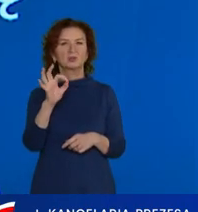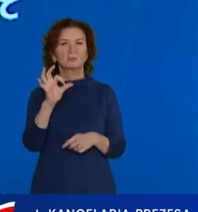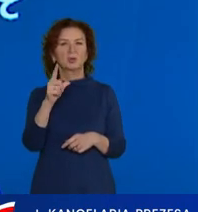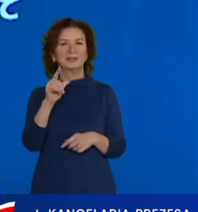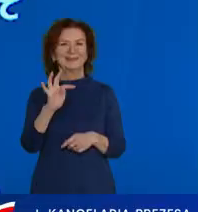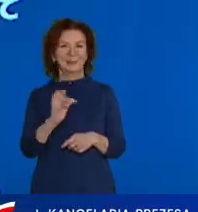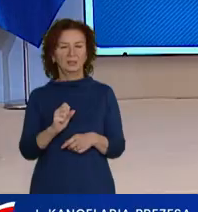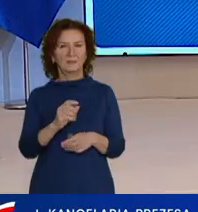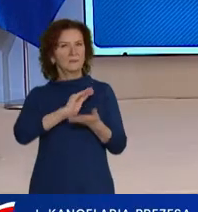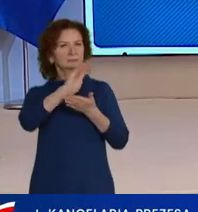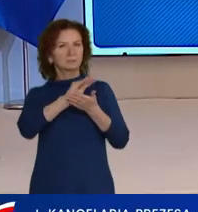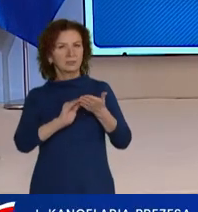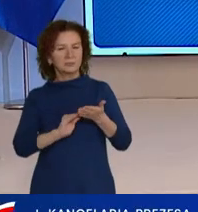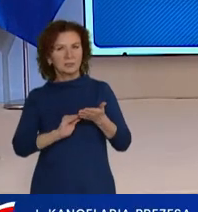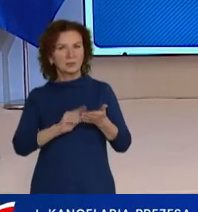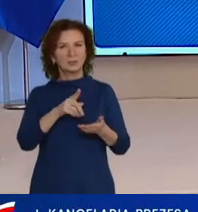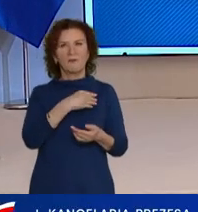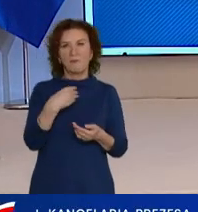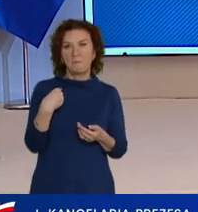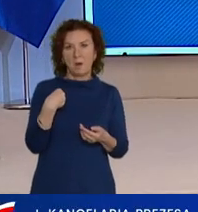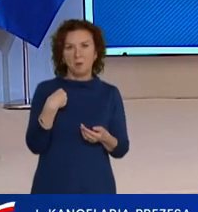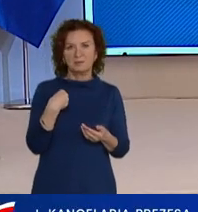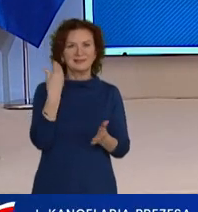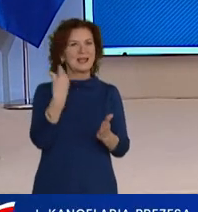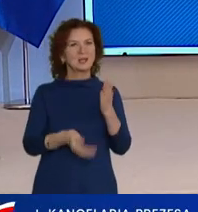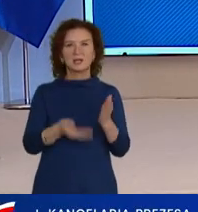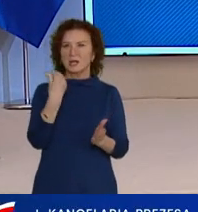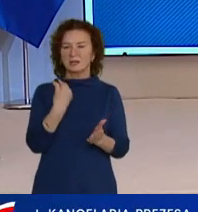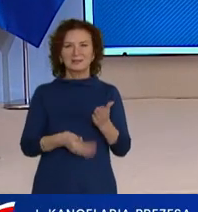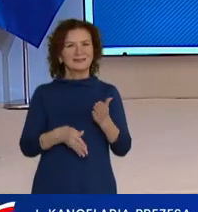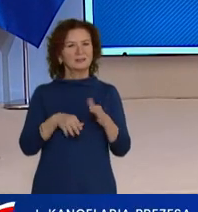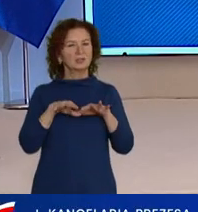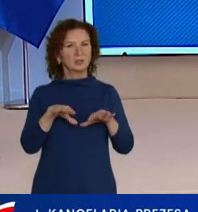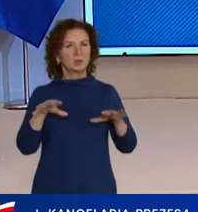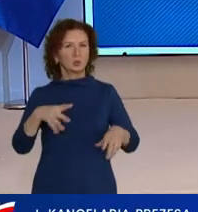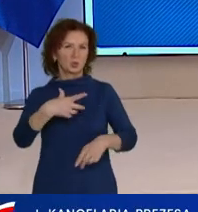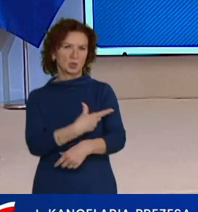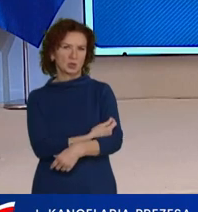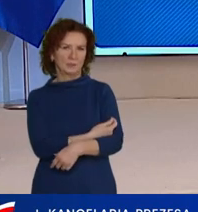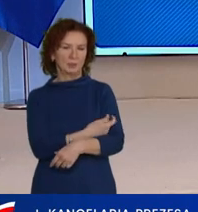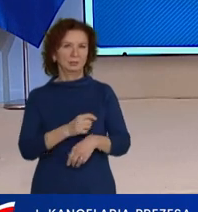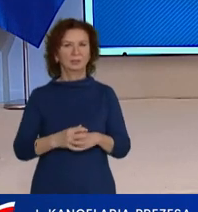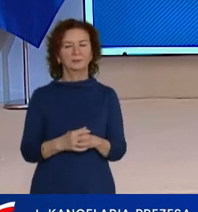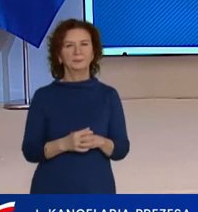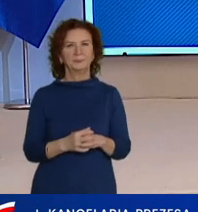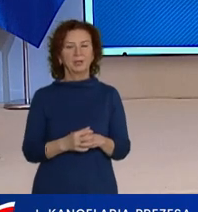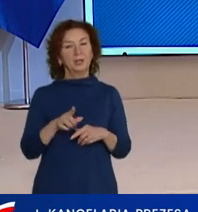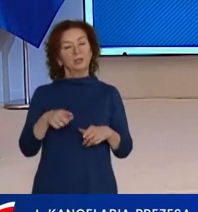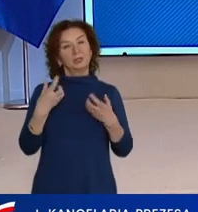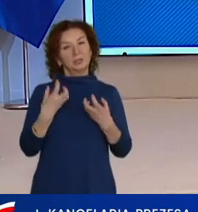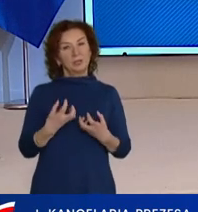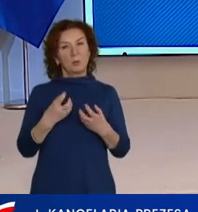w Polsce marnujemy czy utylizujemy dużo szczepionek i tutaj